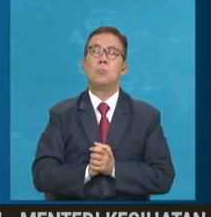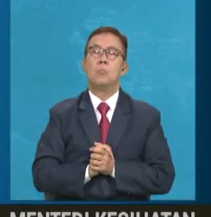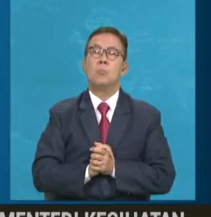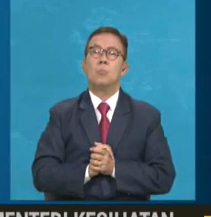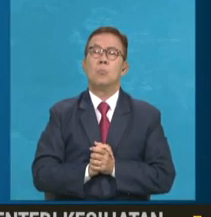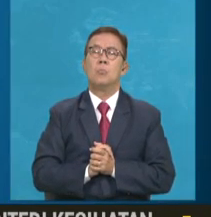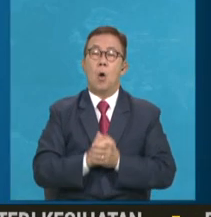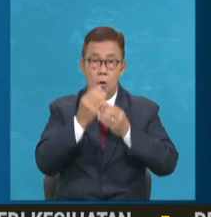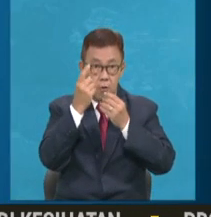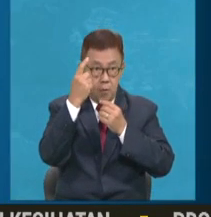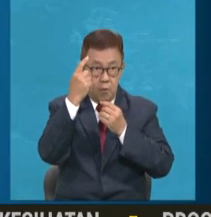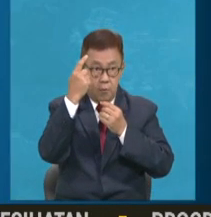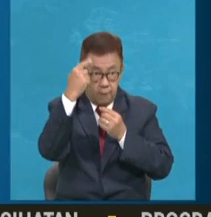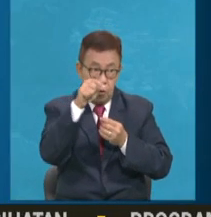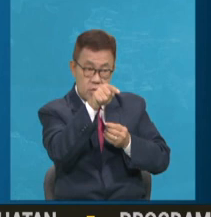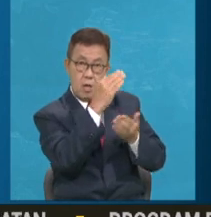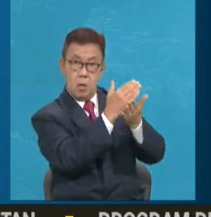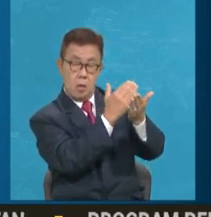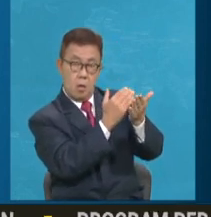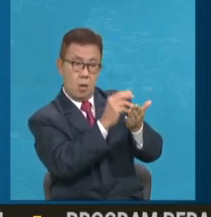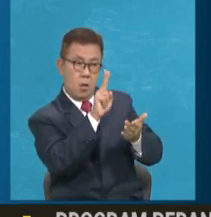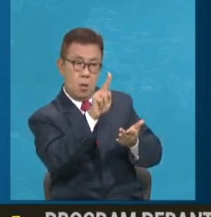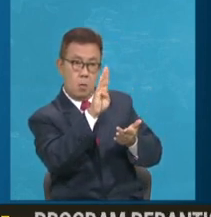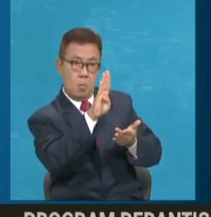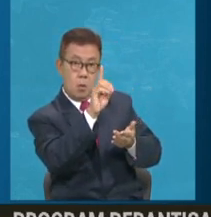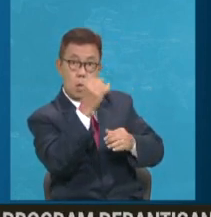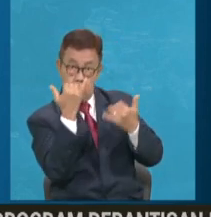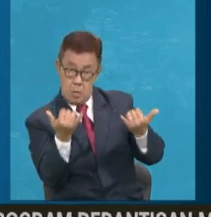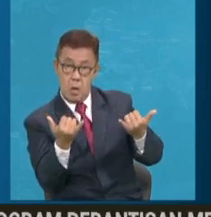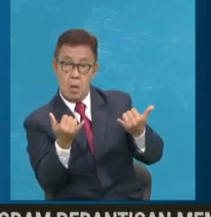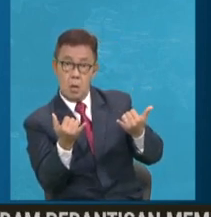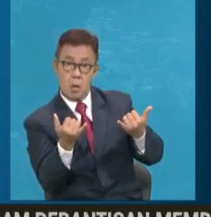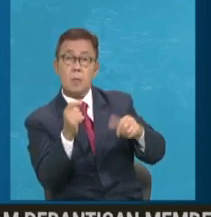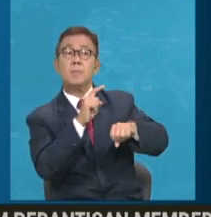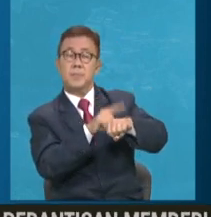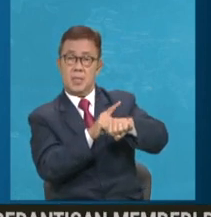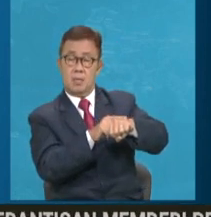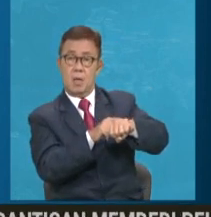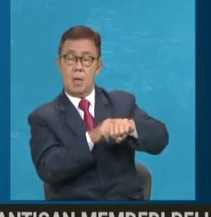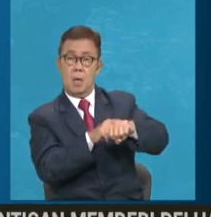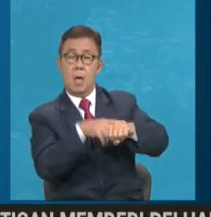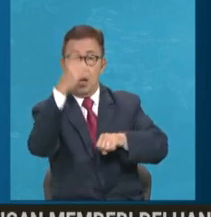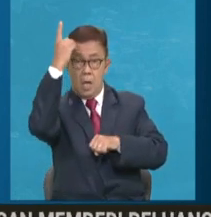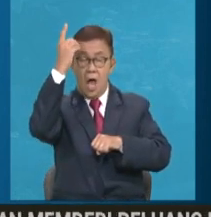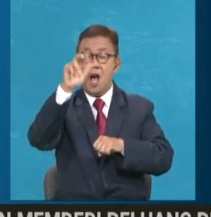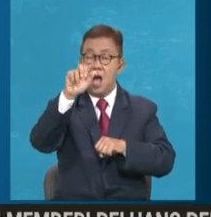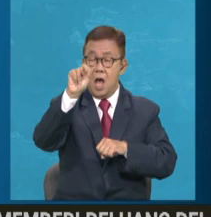pengumuman ranking terbaru ubd itu dibuat hari ini semasa naption selalu